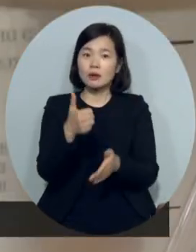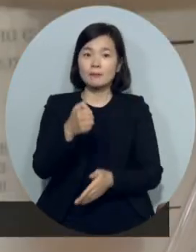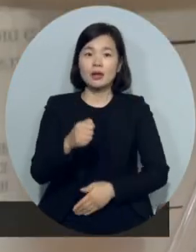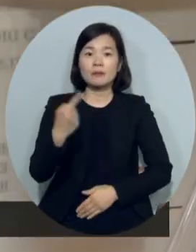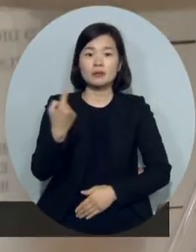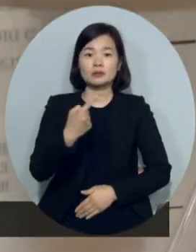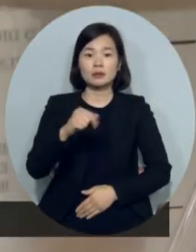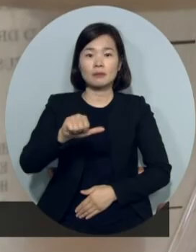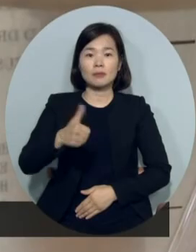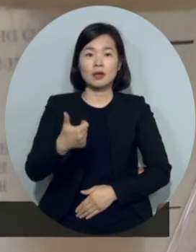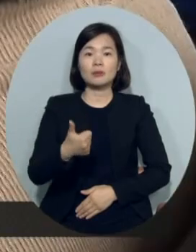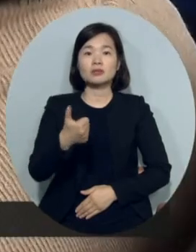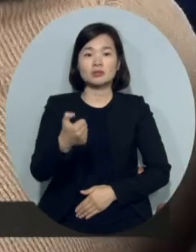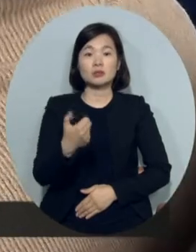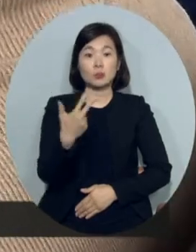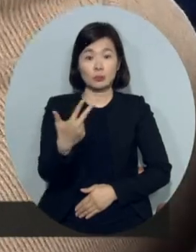전 800 57명 입니다